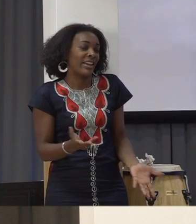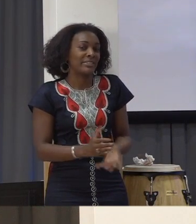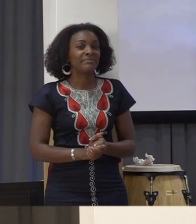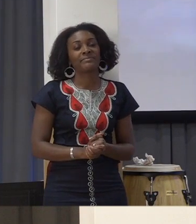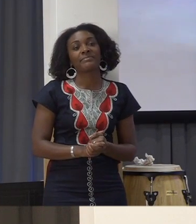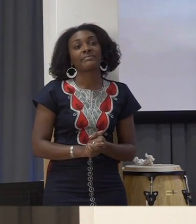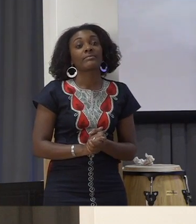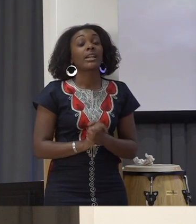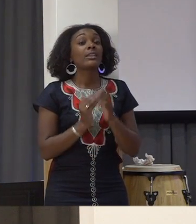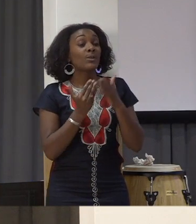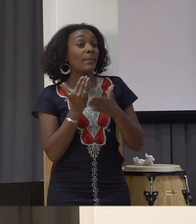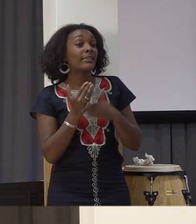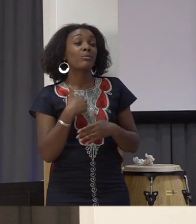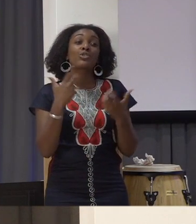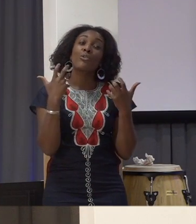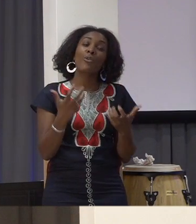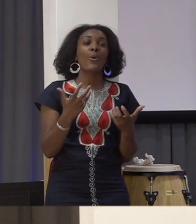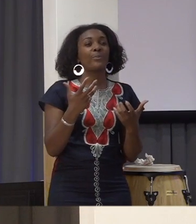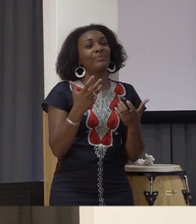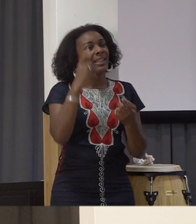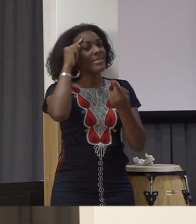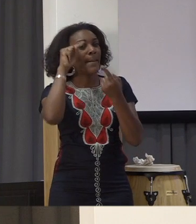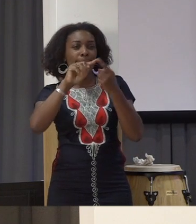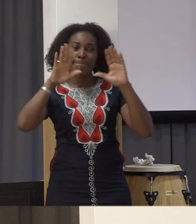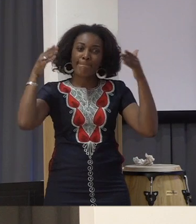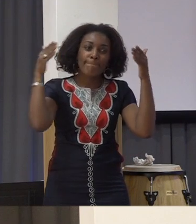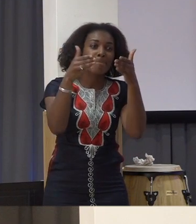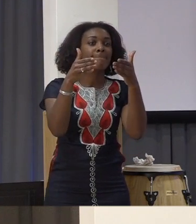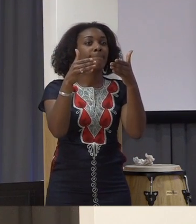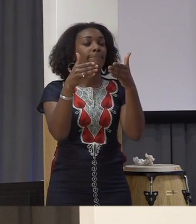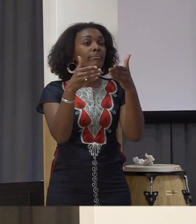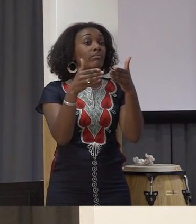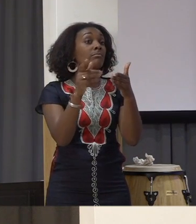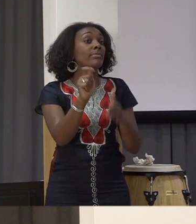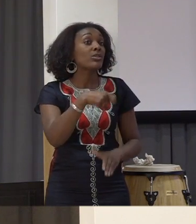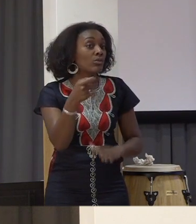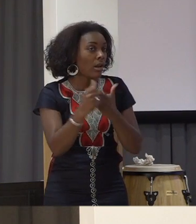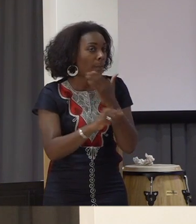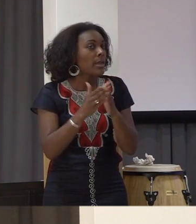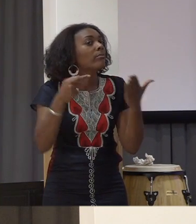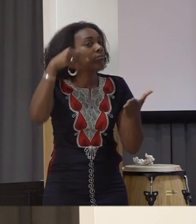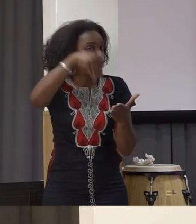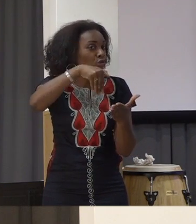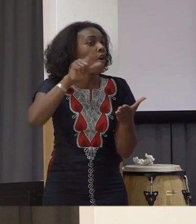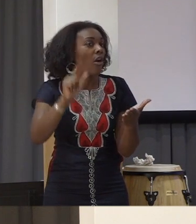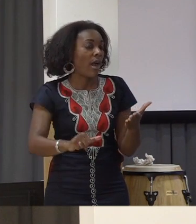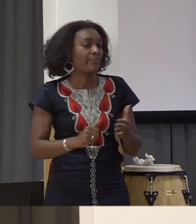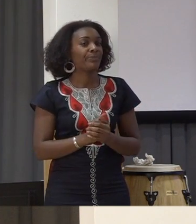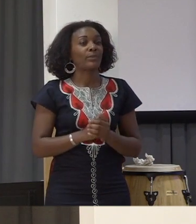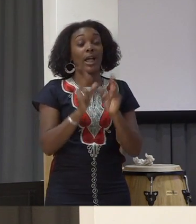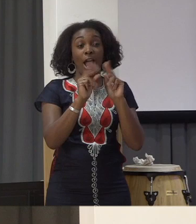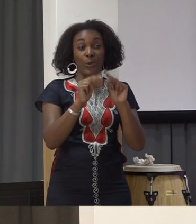Ce matin, je voudrais vous parler d'un thème particulier qui se trouve bien sûr dans la parole du Seigneur. Quand j'étais